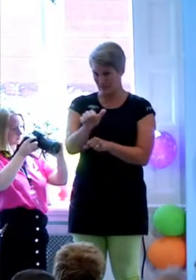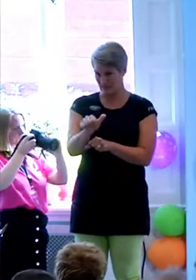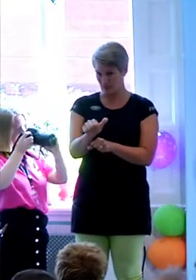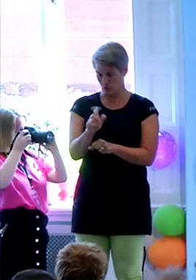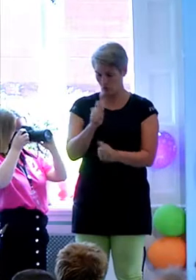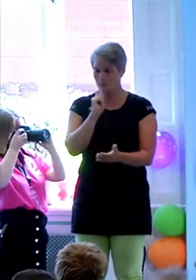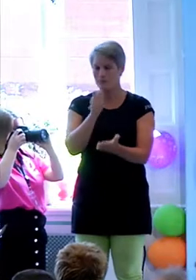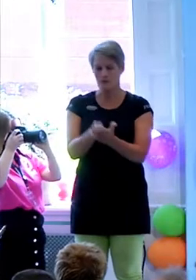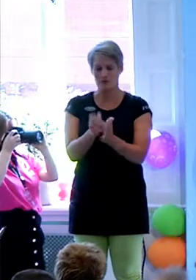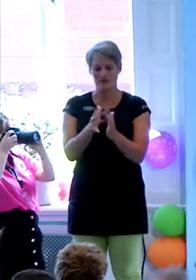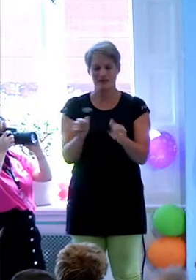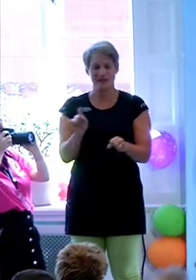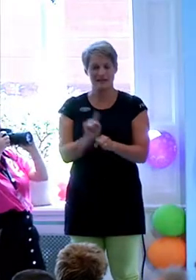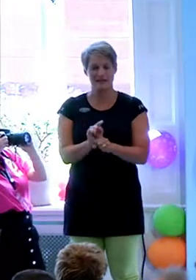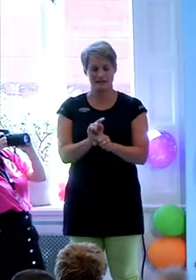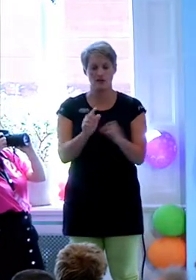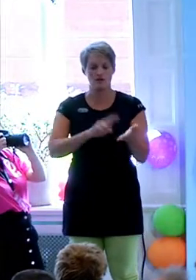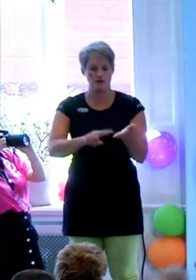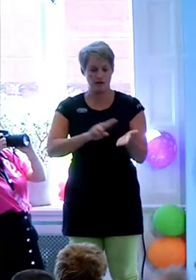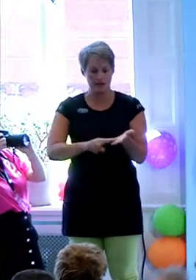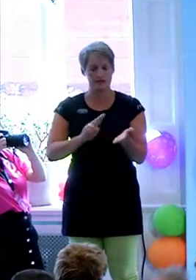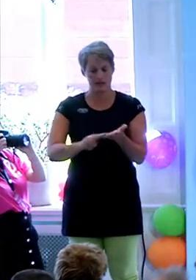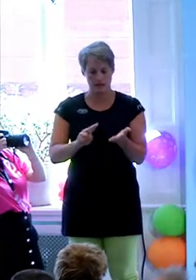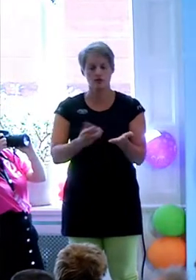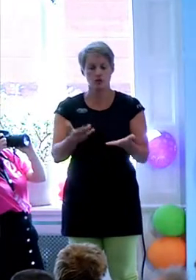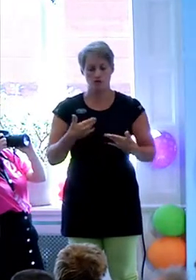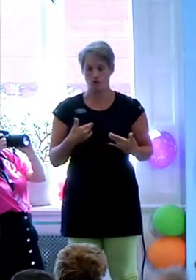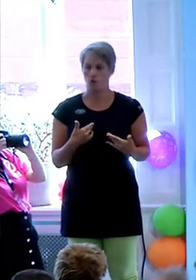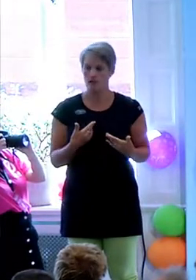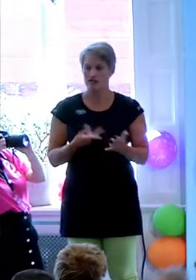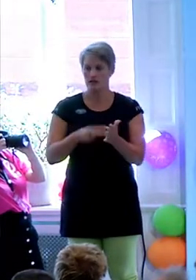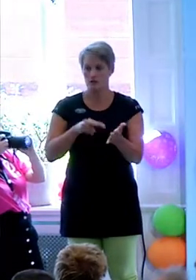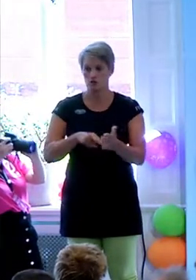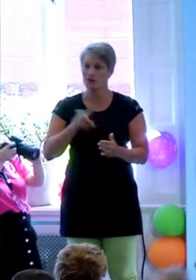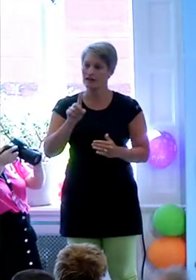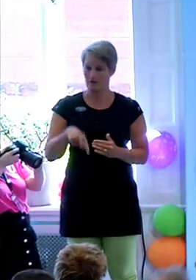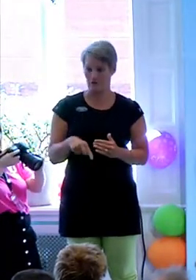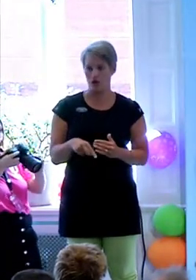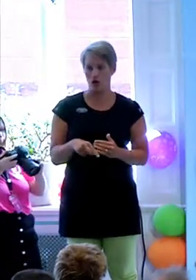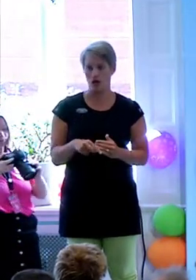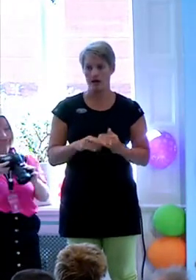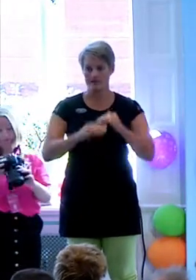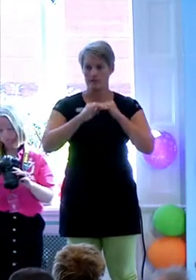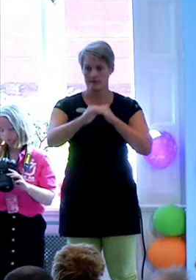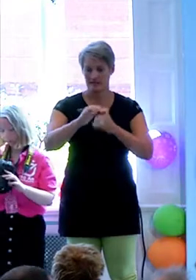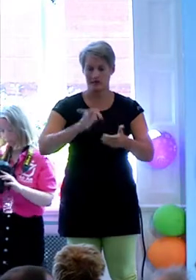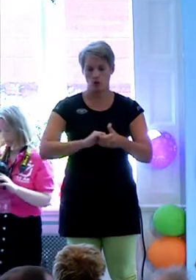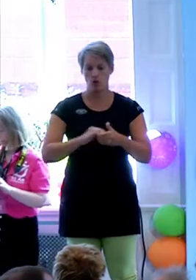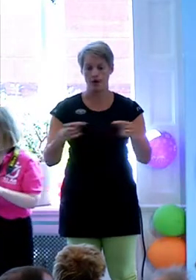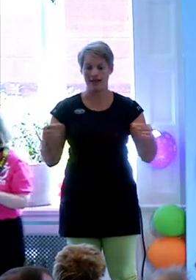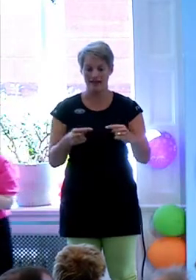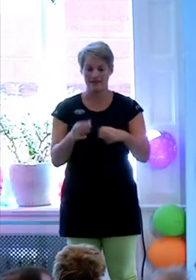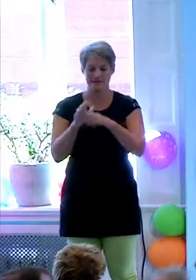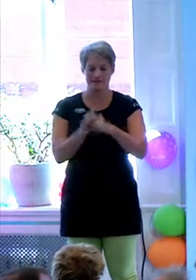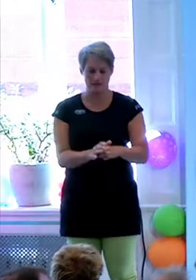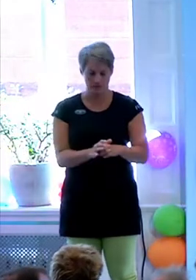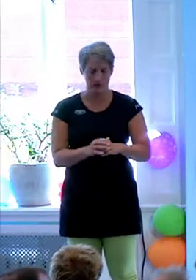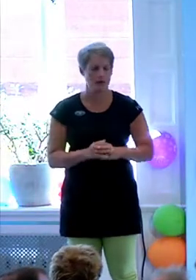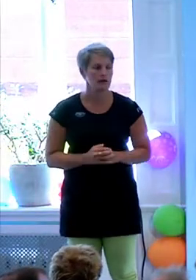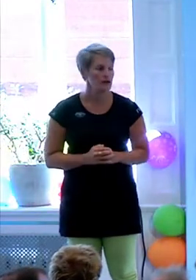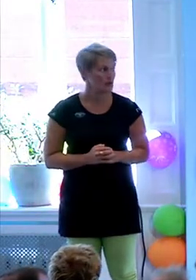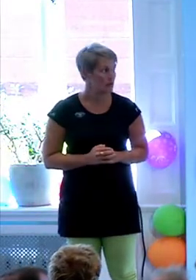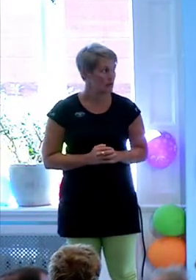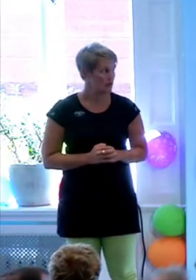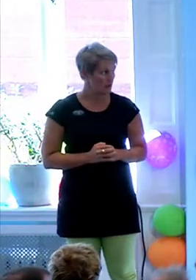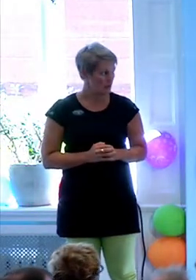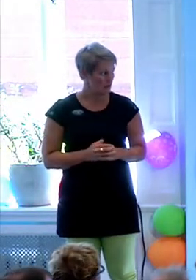beslutade fritidsförvaltningen om en strategi för just jämställdhetsintegrering och antidiskriminering. Kan du lite kort berätta för oss,